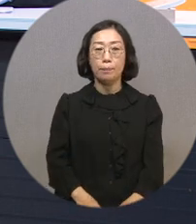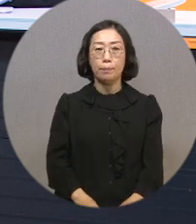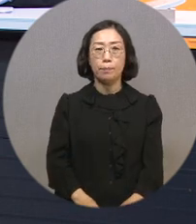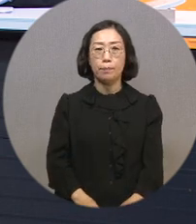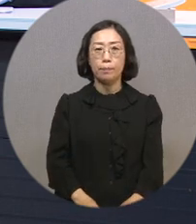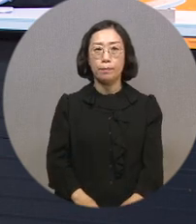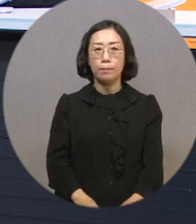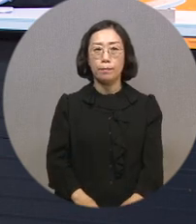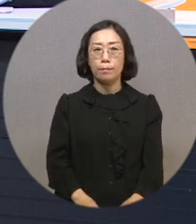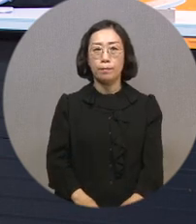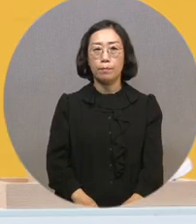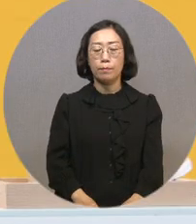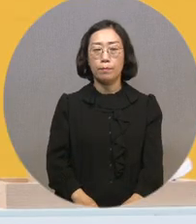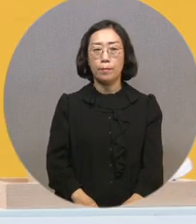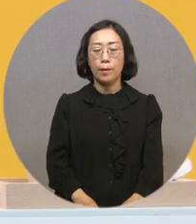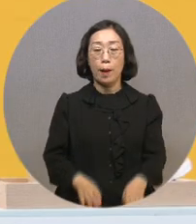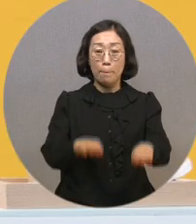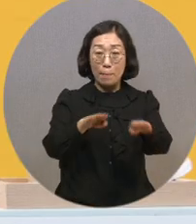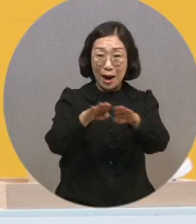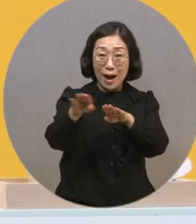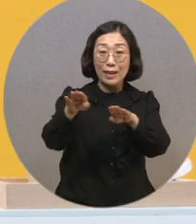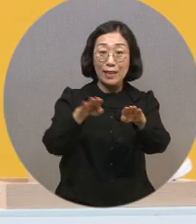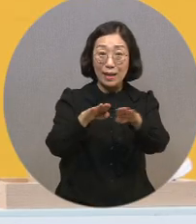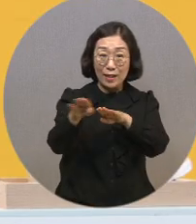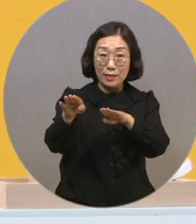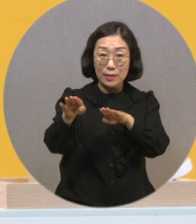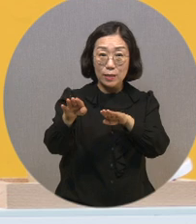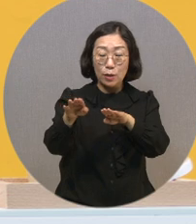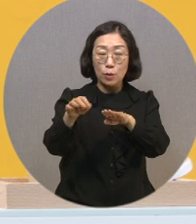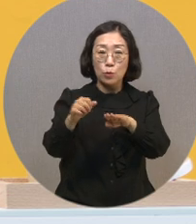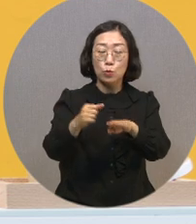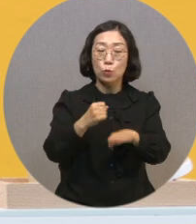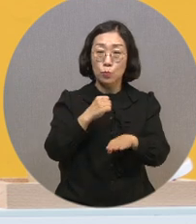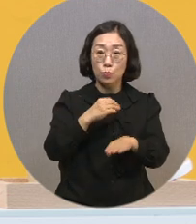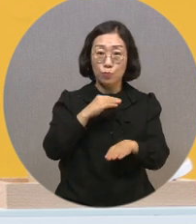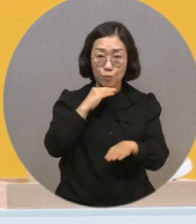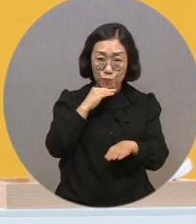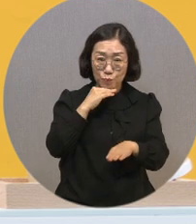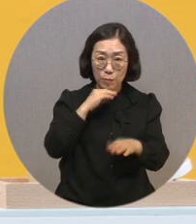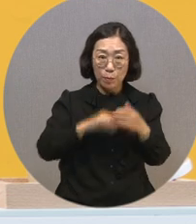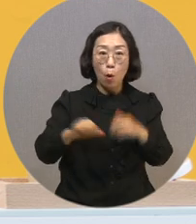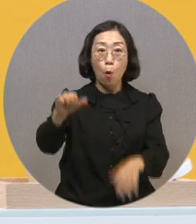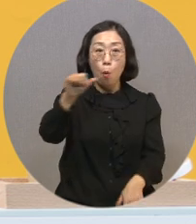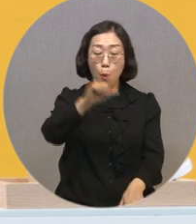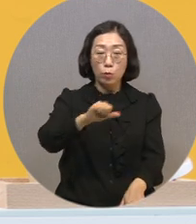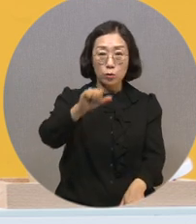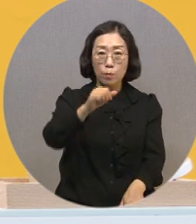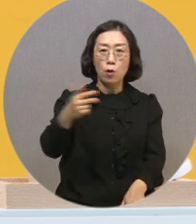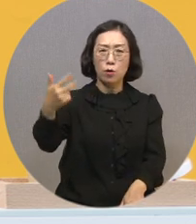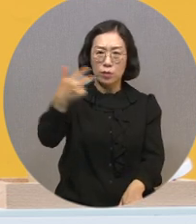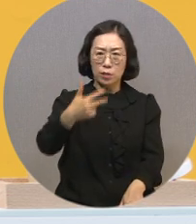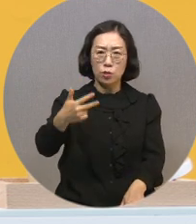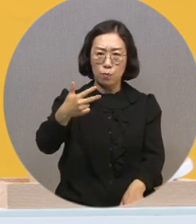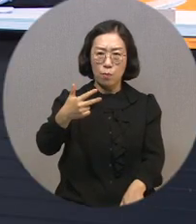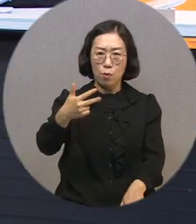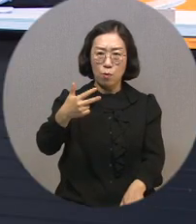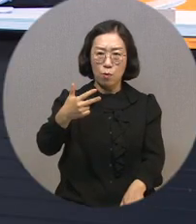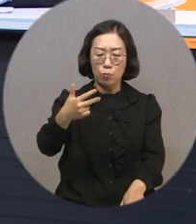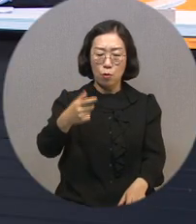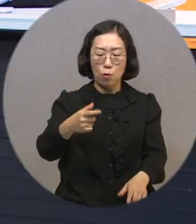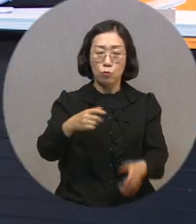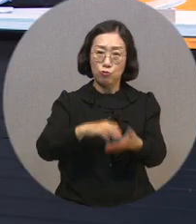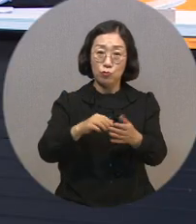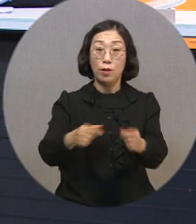기관에서 지금 이 바깥에까지 약간 움직인다고 보면 한 5,000명에서 7,000명까지 지금 이렇게 볼 수가